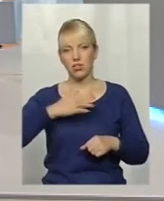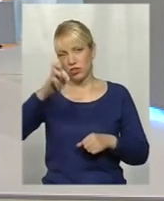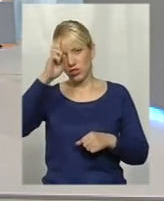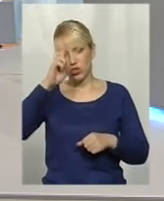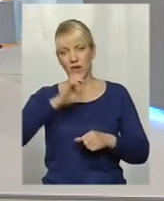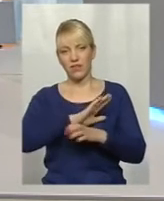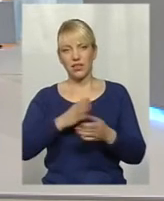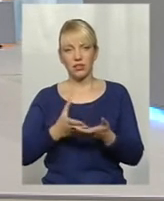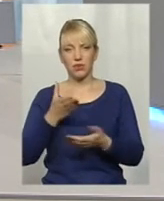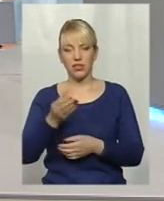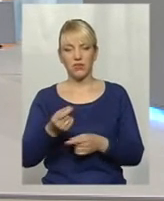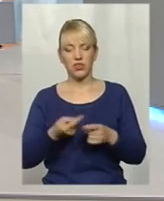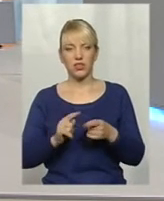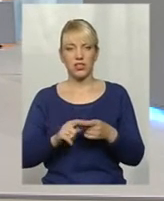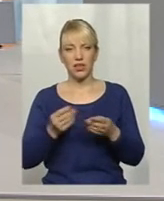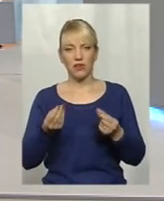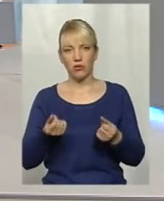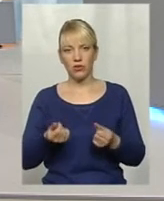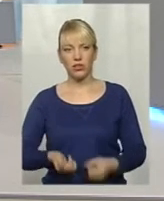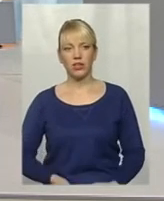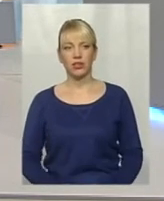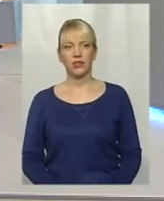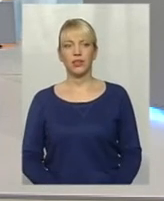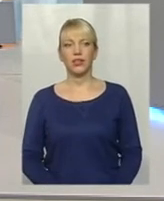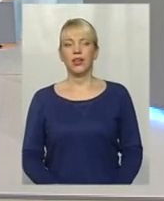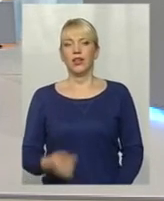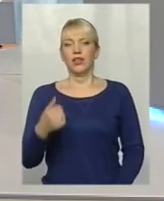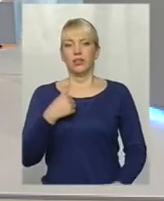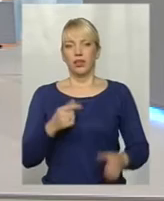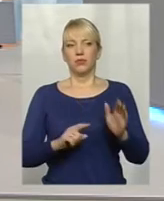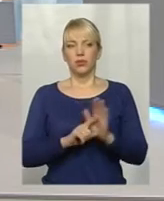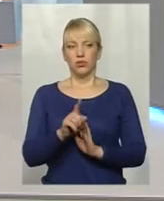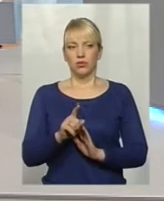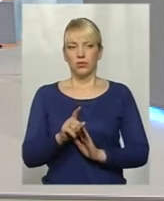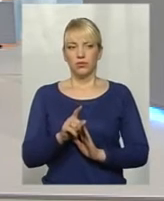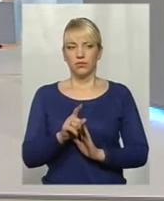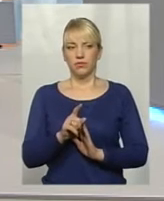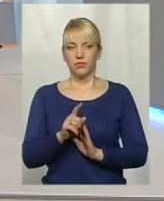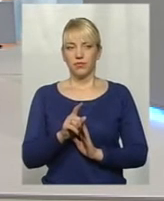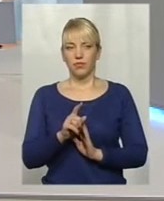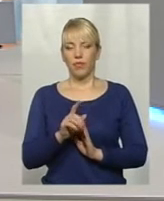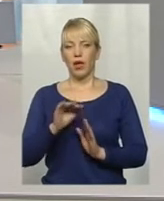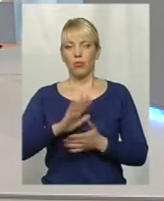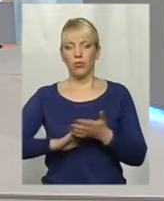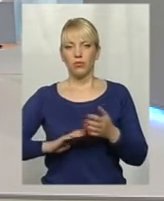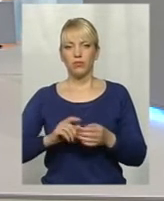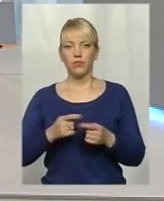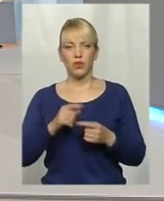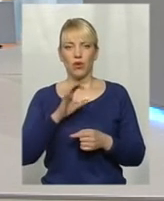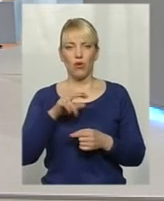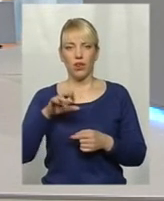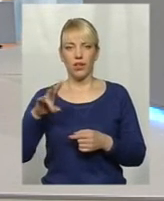не сплативши за це жодної копійки? Золот, я почну. Вже більш продовжити, я думаю, пані Олена, що